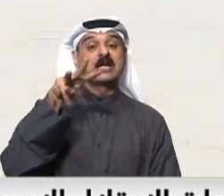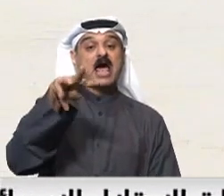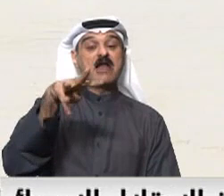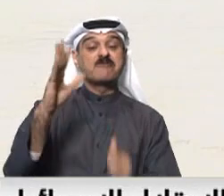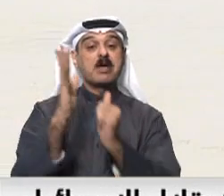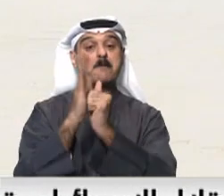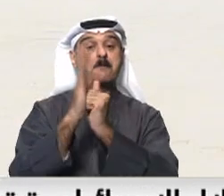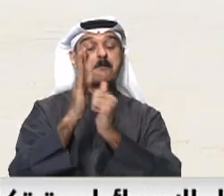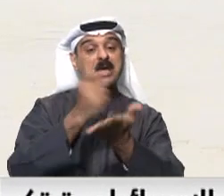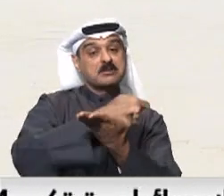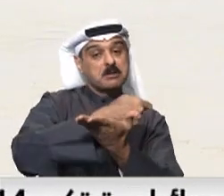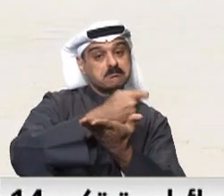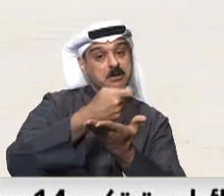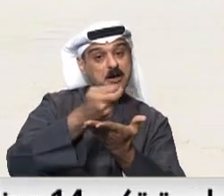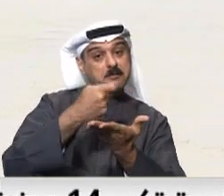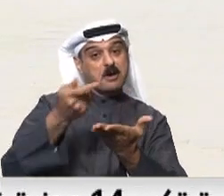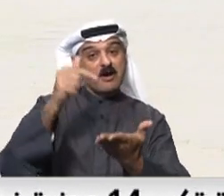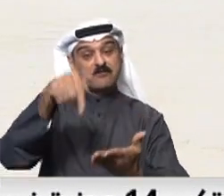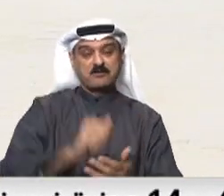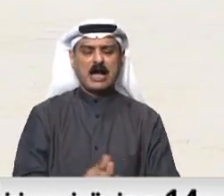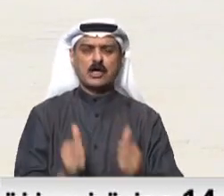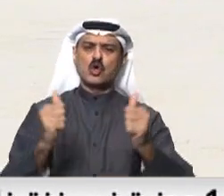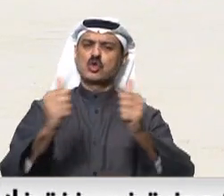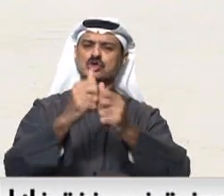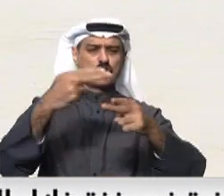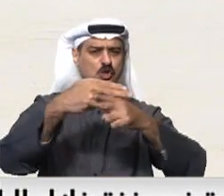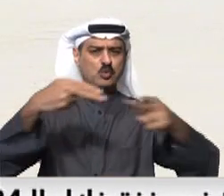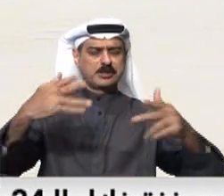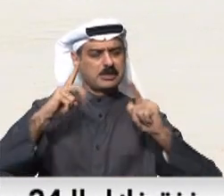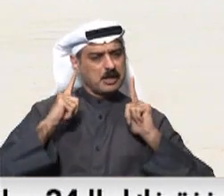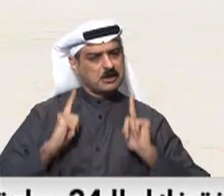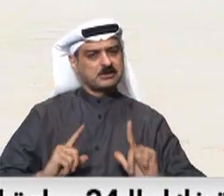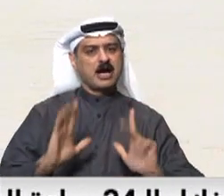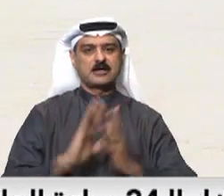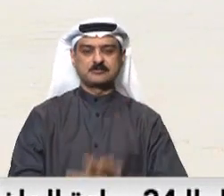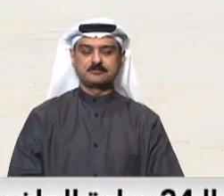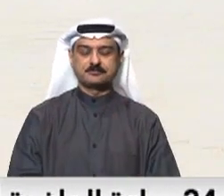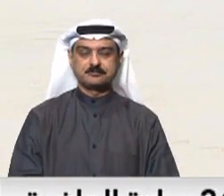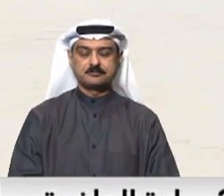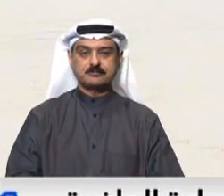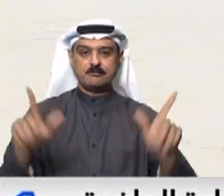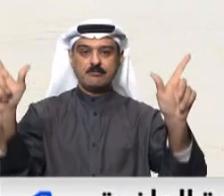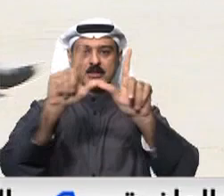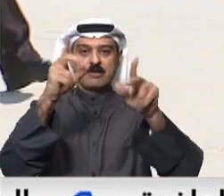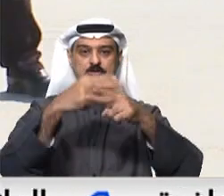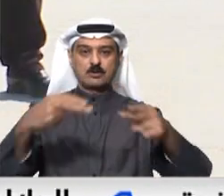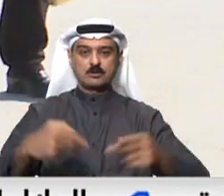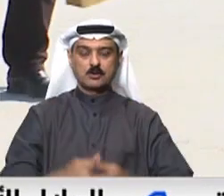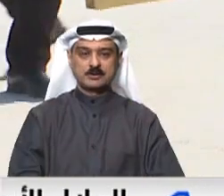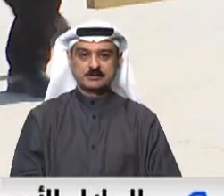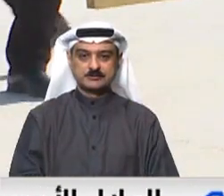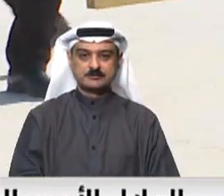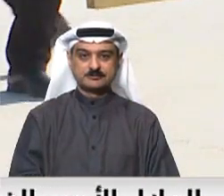في توفير المسكن الملائم للمواطنين. فهد التركي، تلفزيون دولة الكويت.